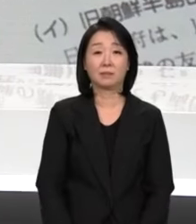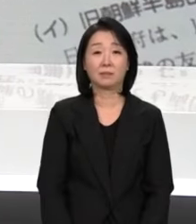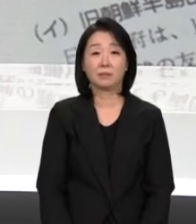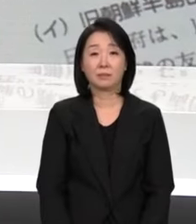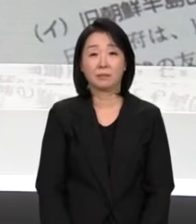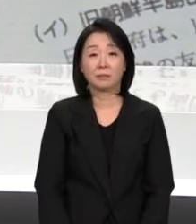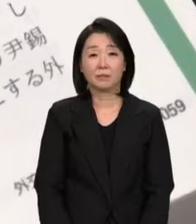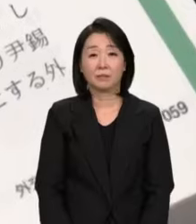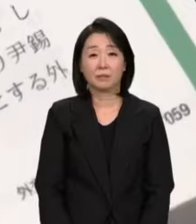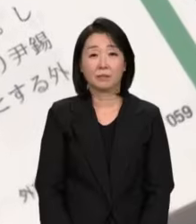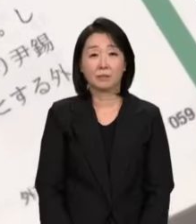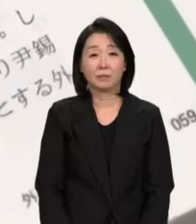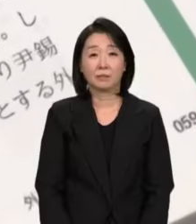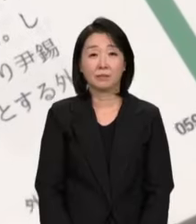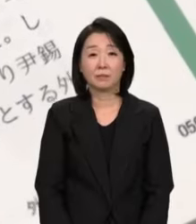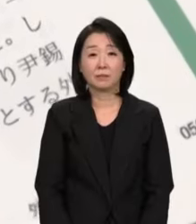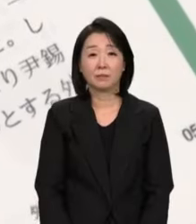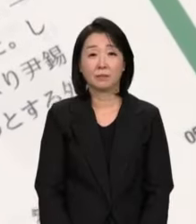특파원입니다.